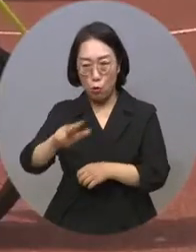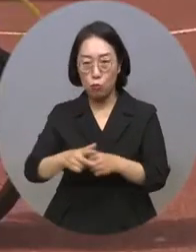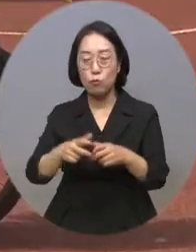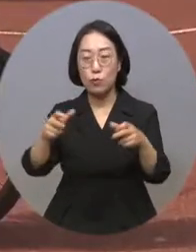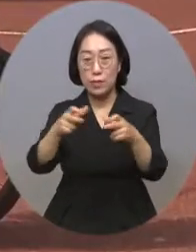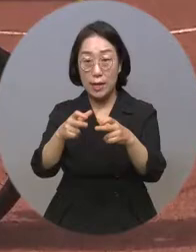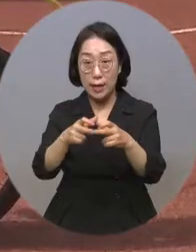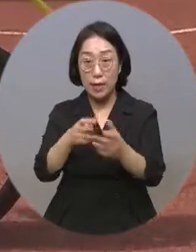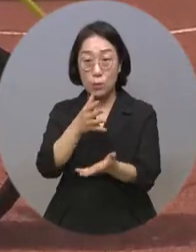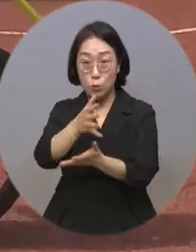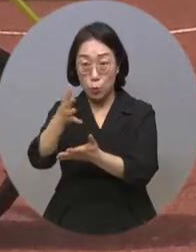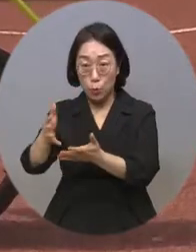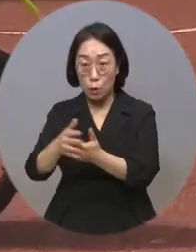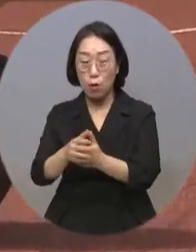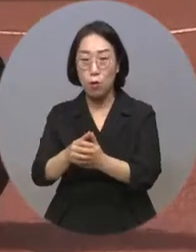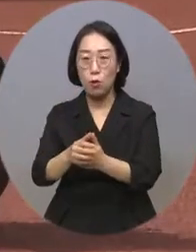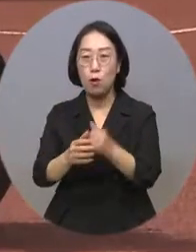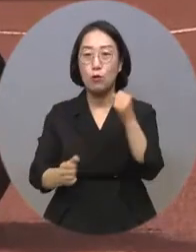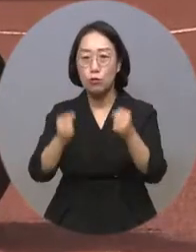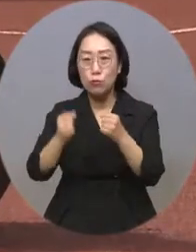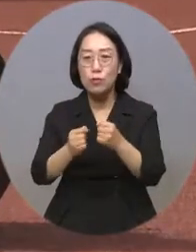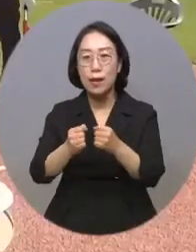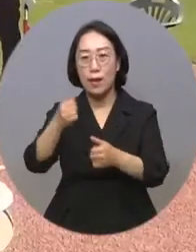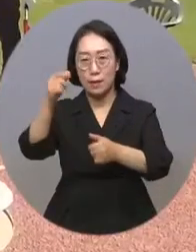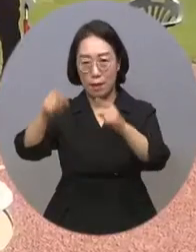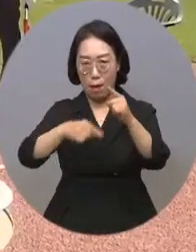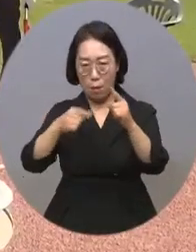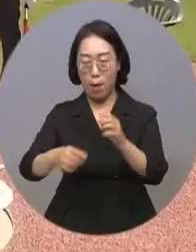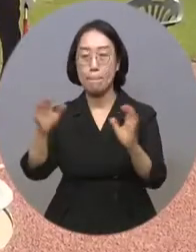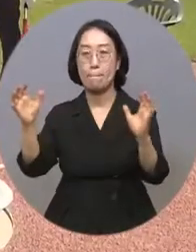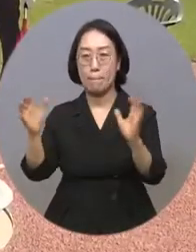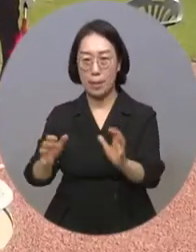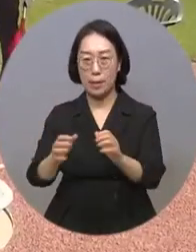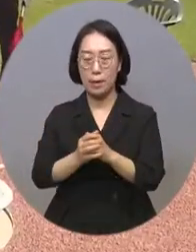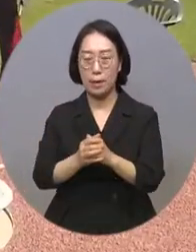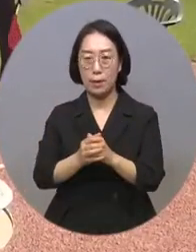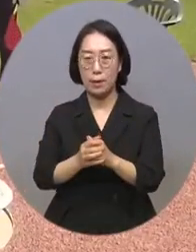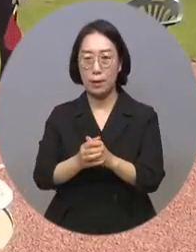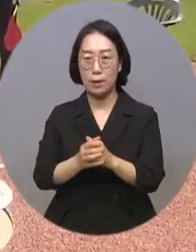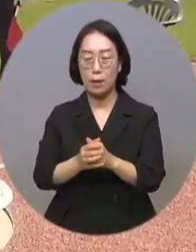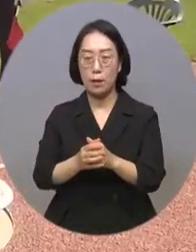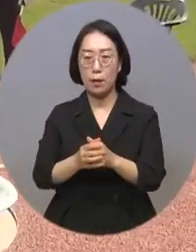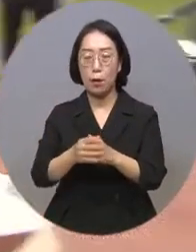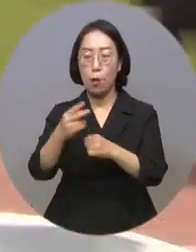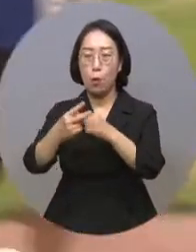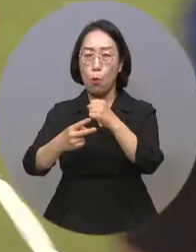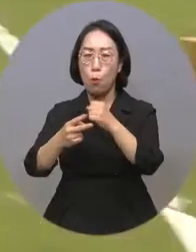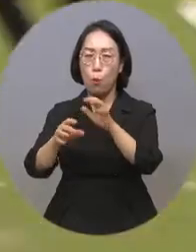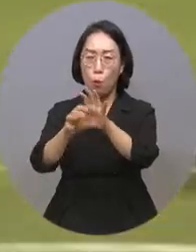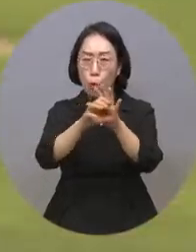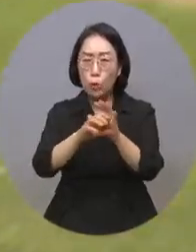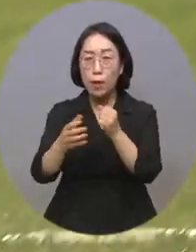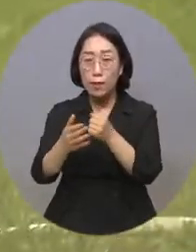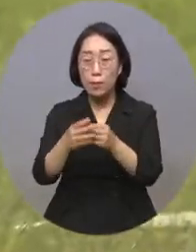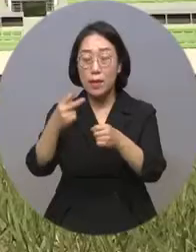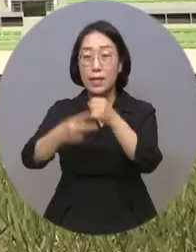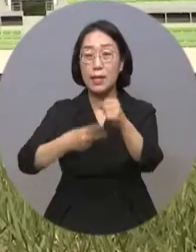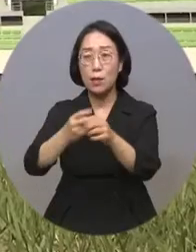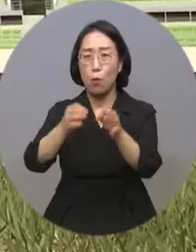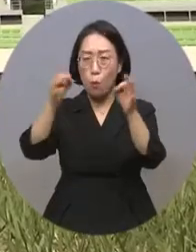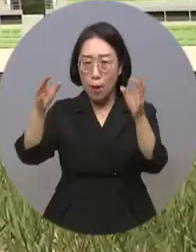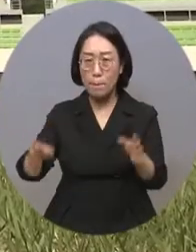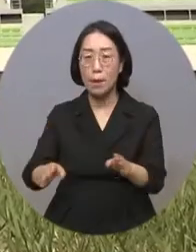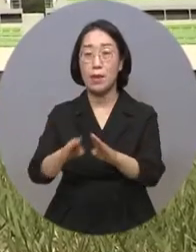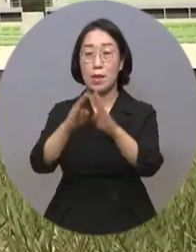종별 육상선수권대회를 열었습니다. 이번 대회는 코로나19로 인해 2년 만에 개최되었고